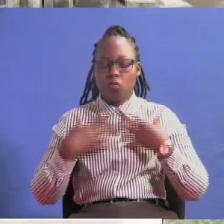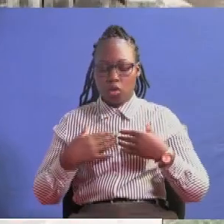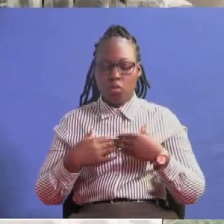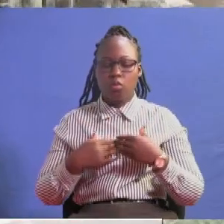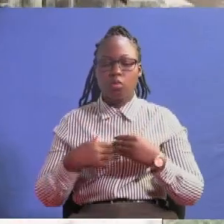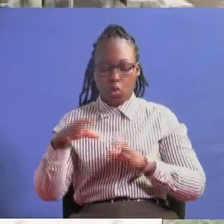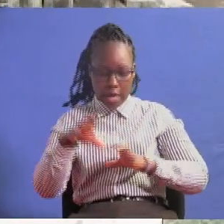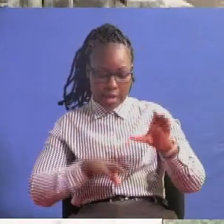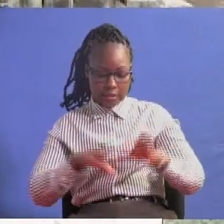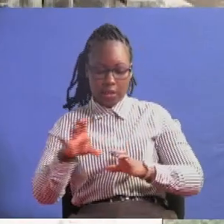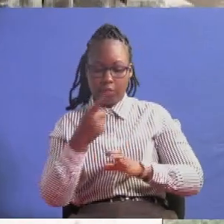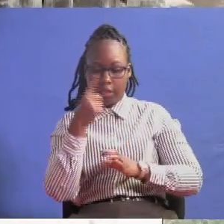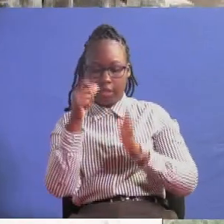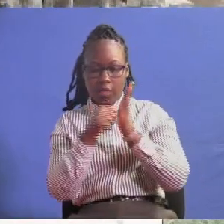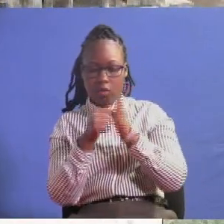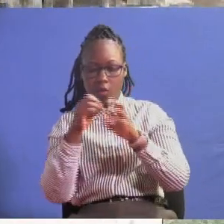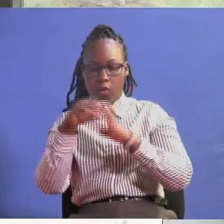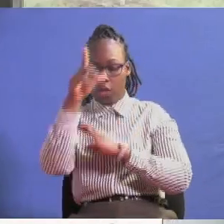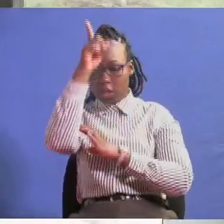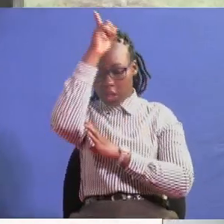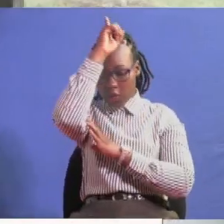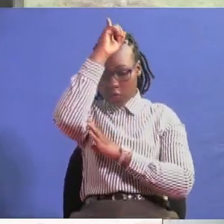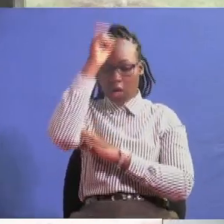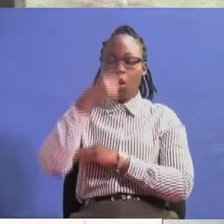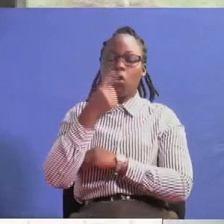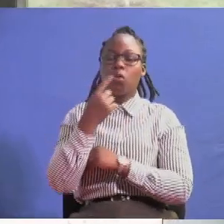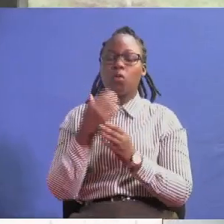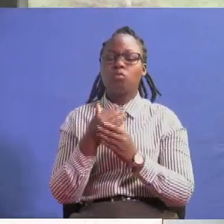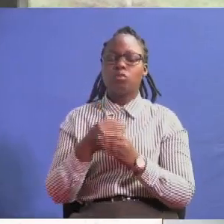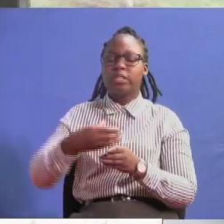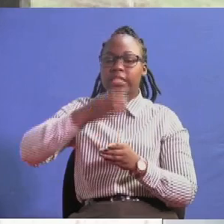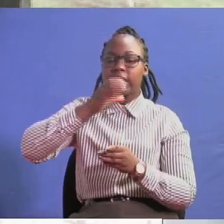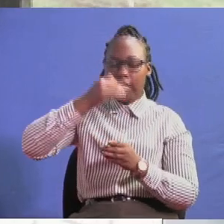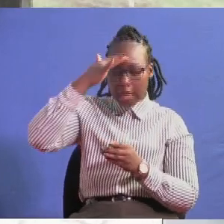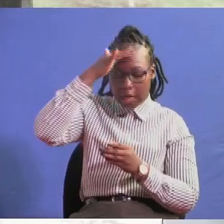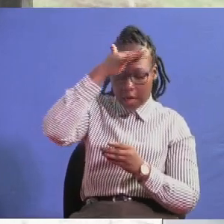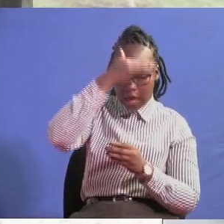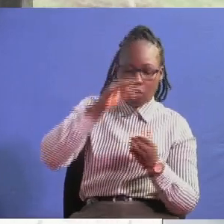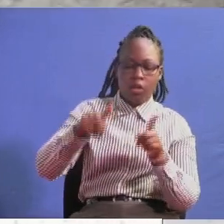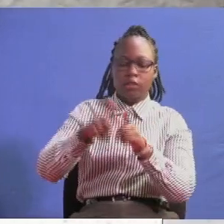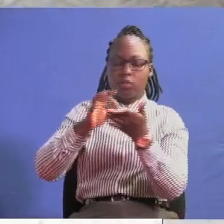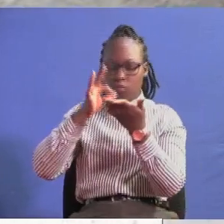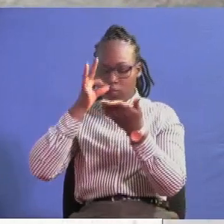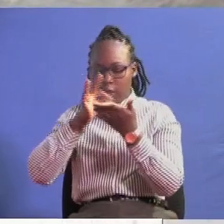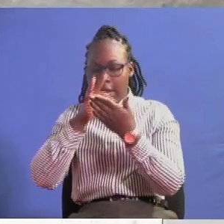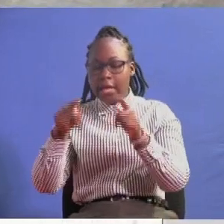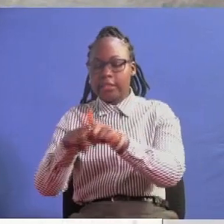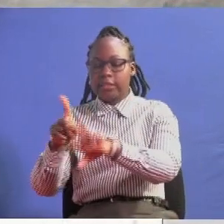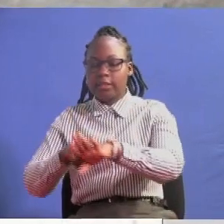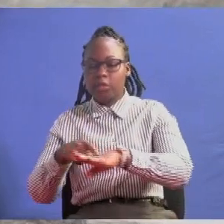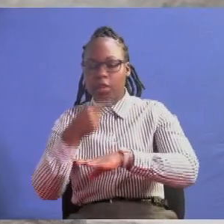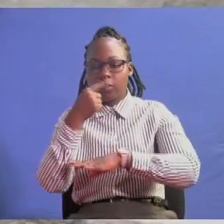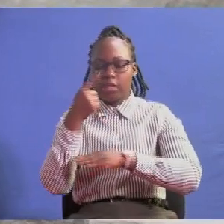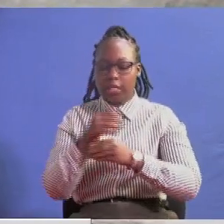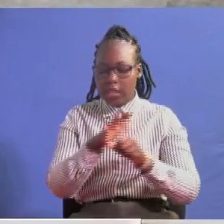the assailant as a troublemaker in the village who is addicted to alcohol and narcotics, at the same time condemning the incident, which